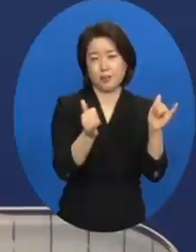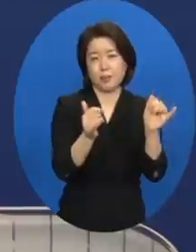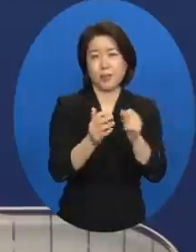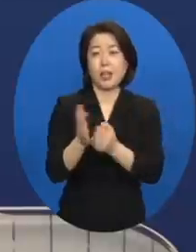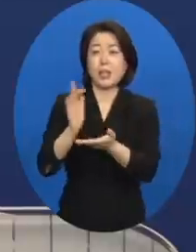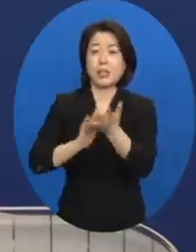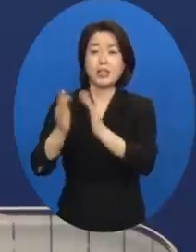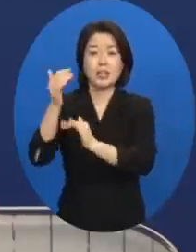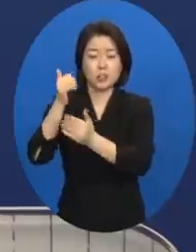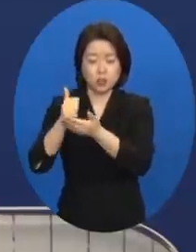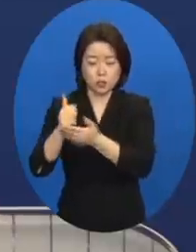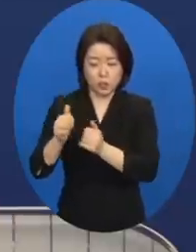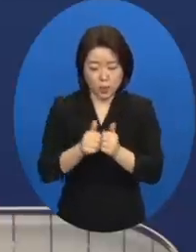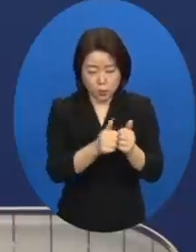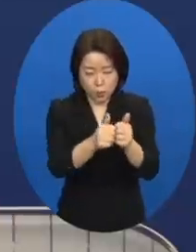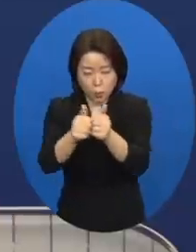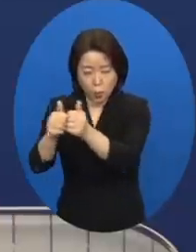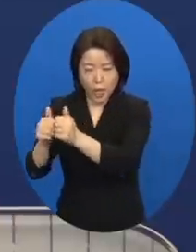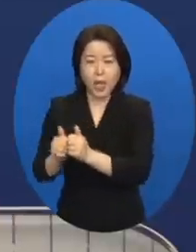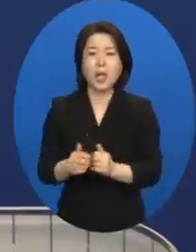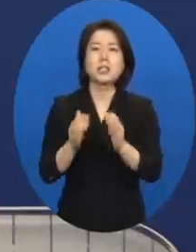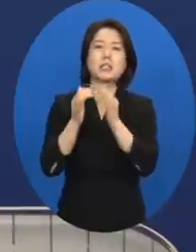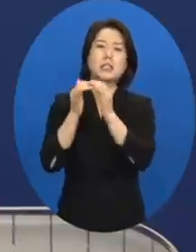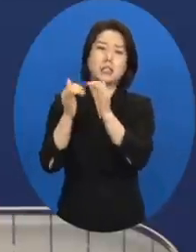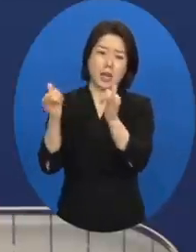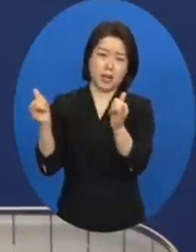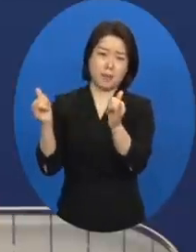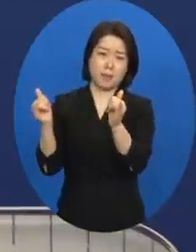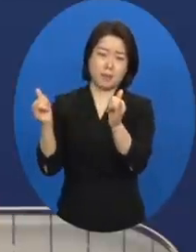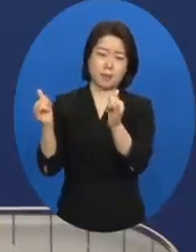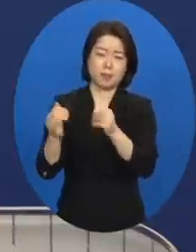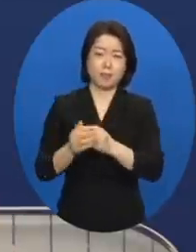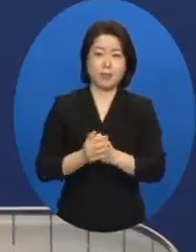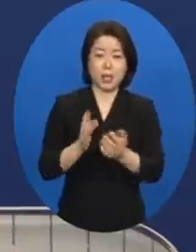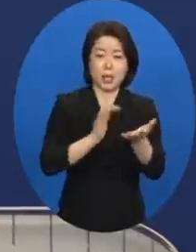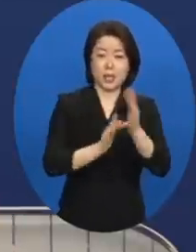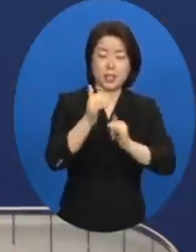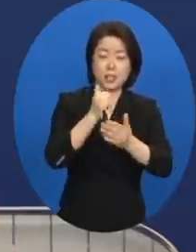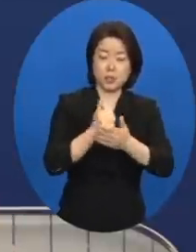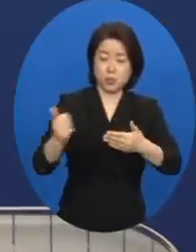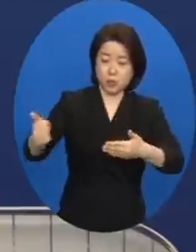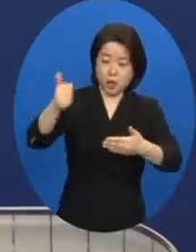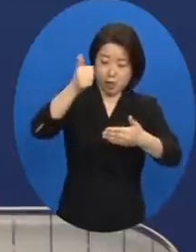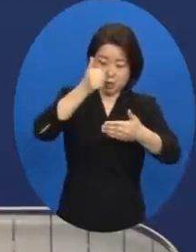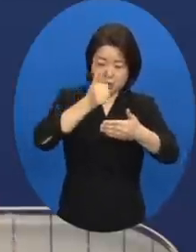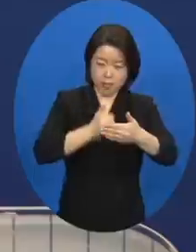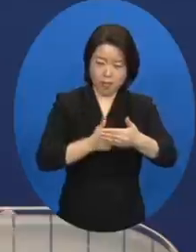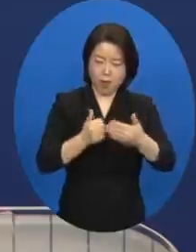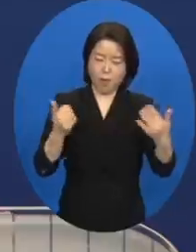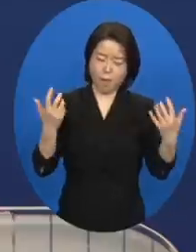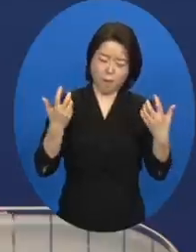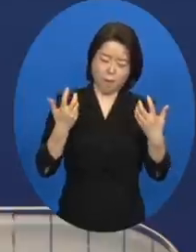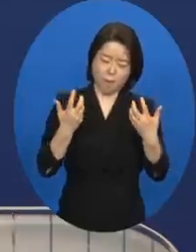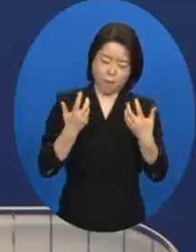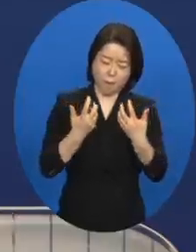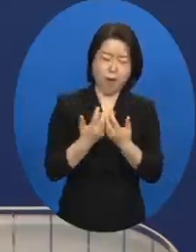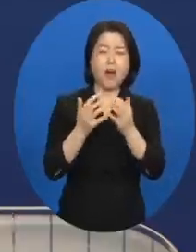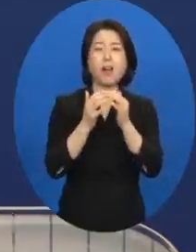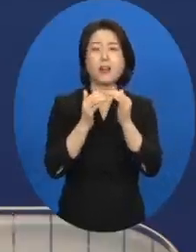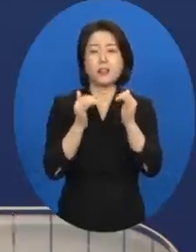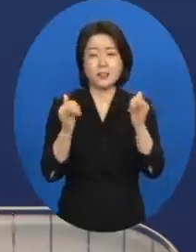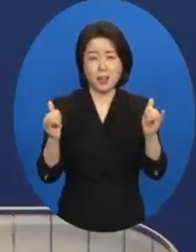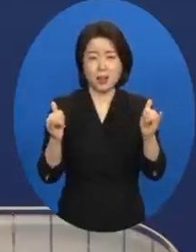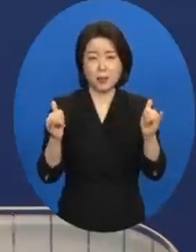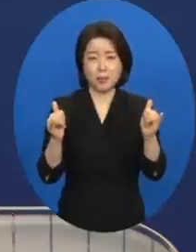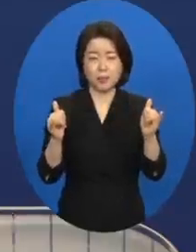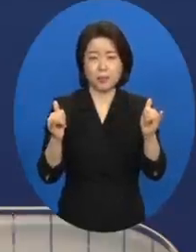예수와 동행하는 사람으로 예수가 내 안에 꽉 찬 사람으로